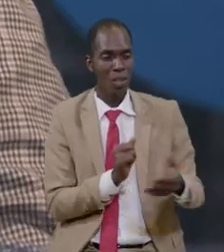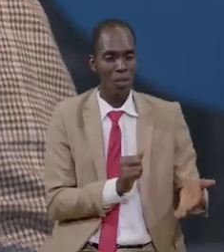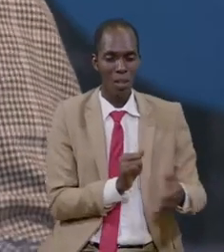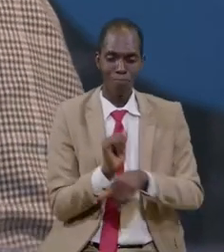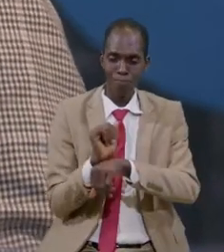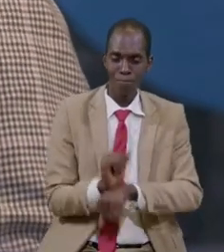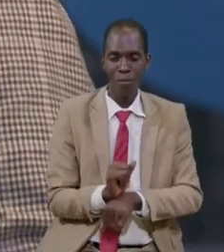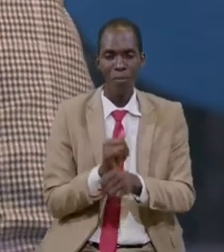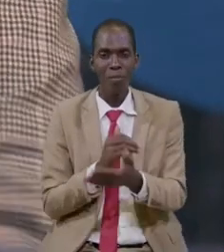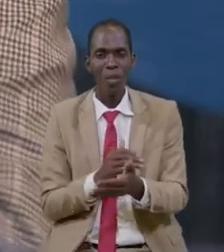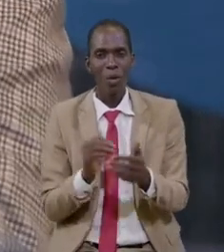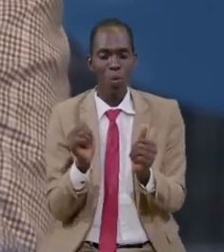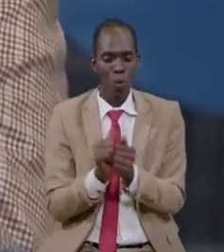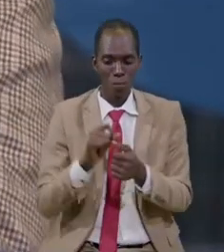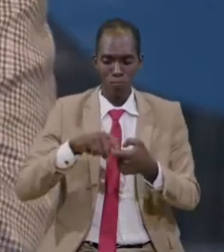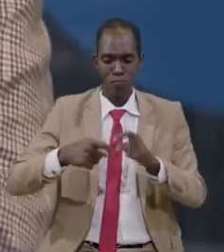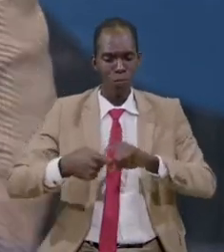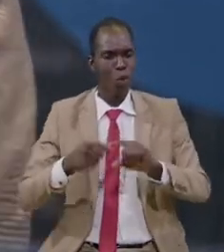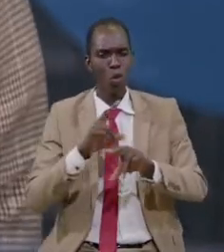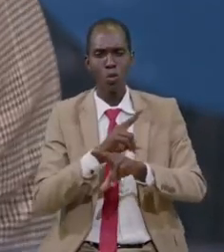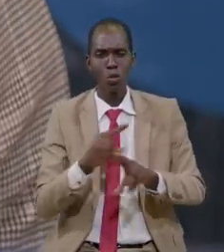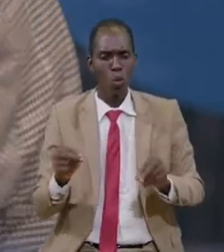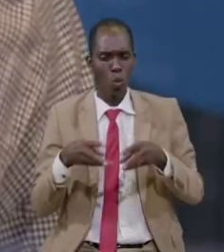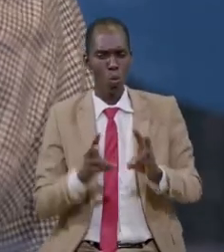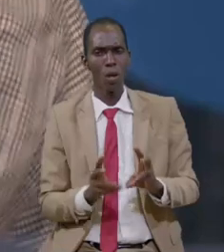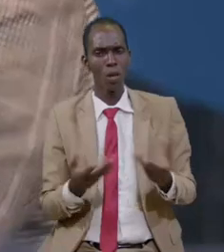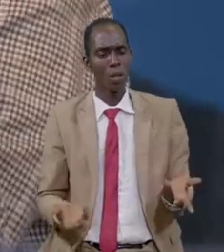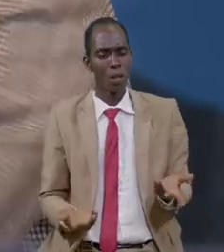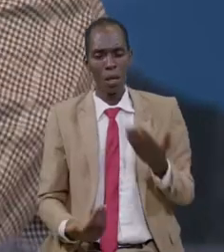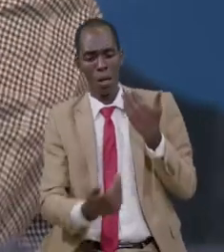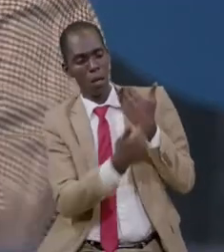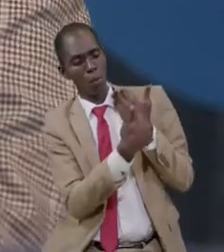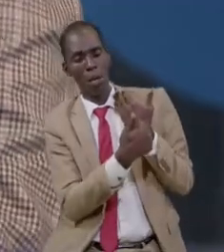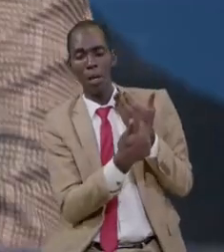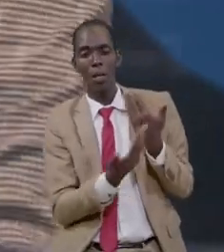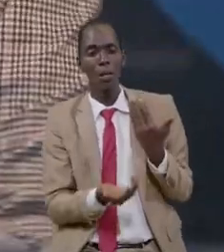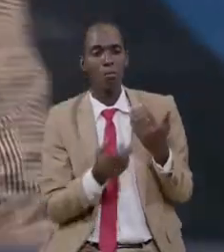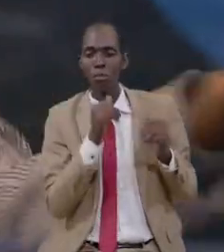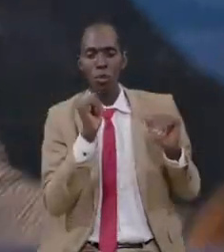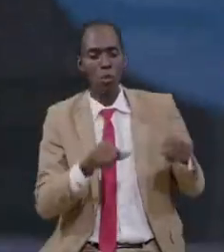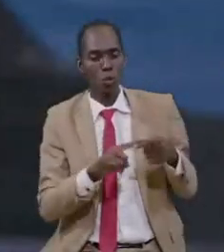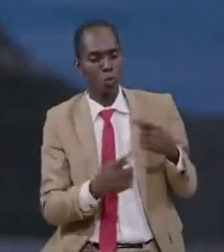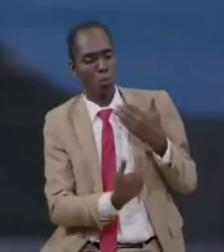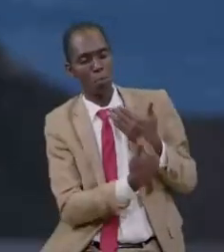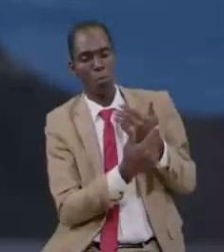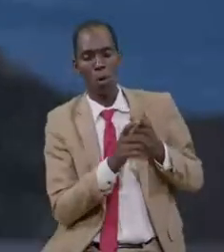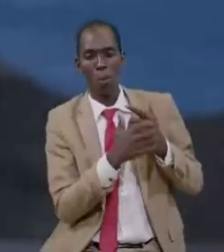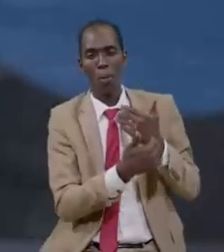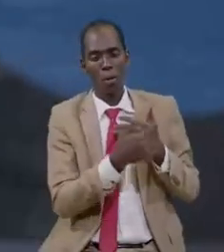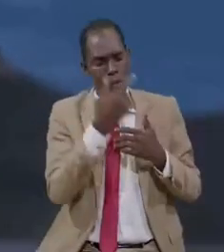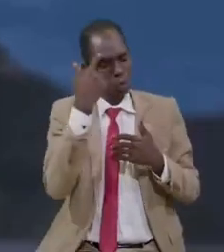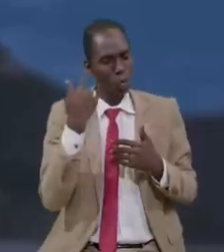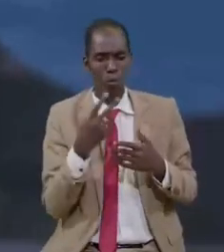droite, devant, derrière, derrière, même pour courir, pas de chemin, de tel